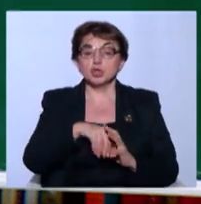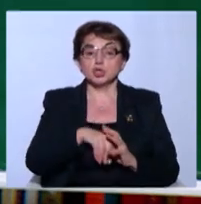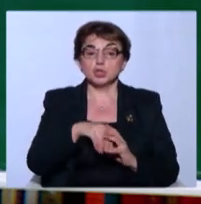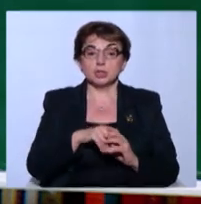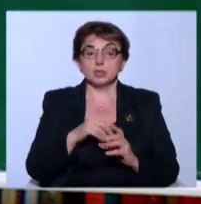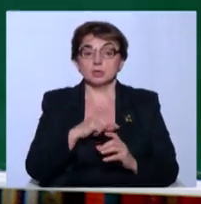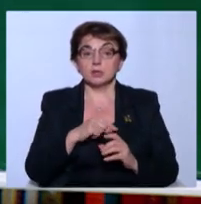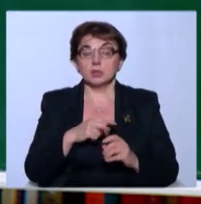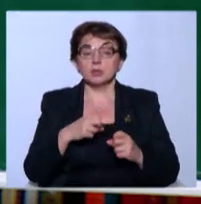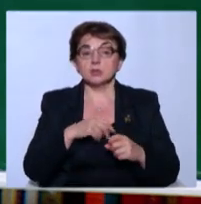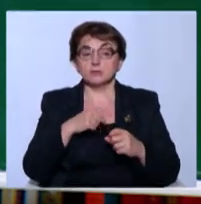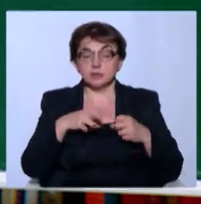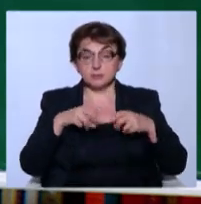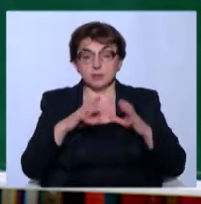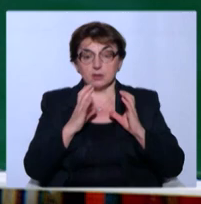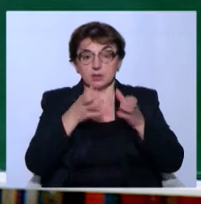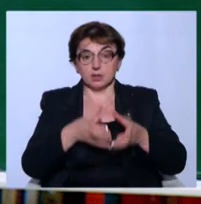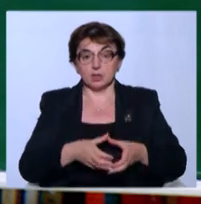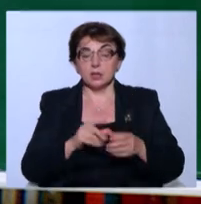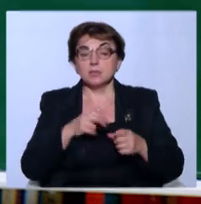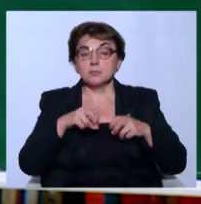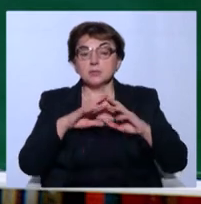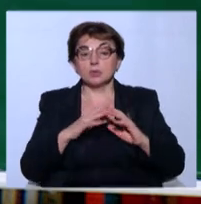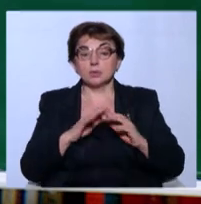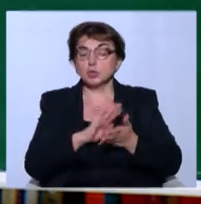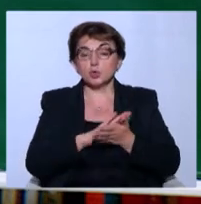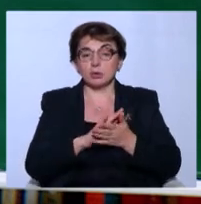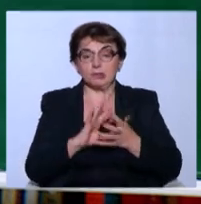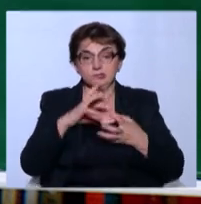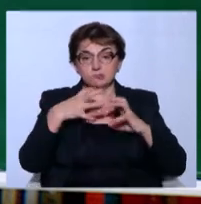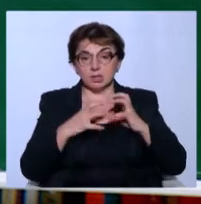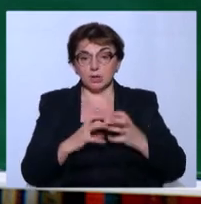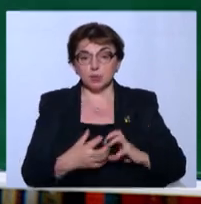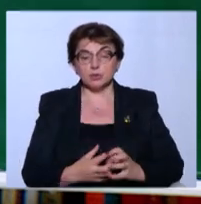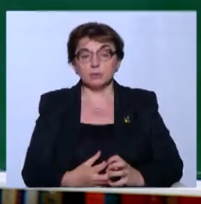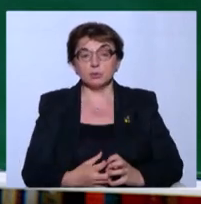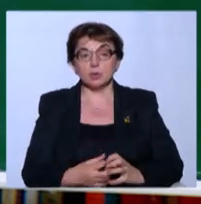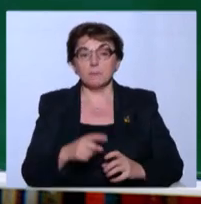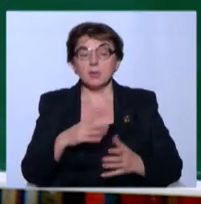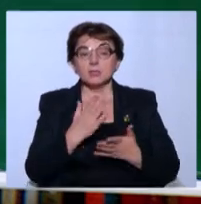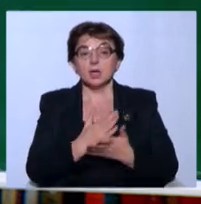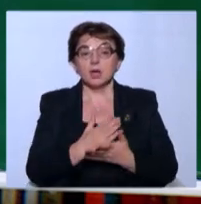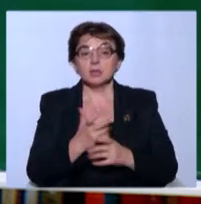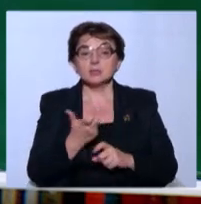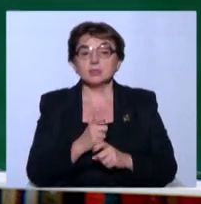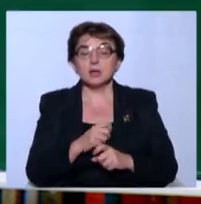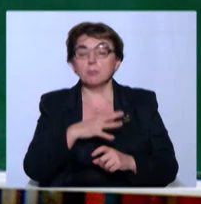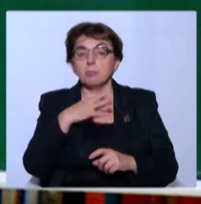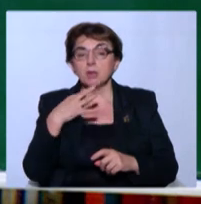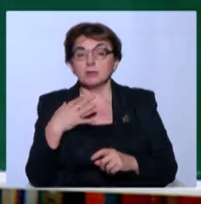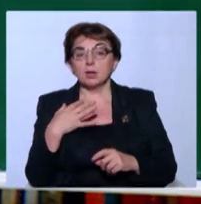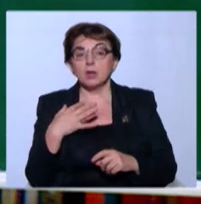შიგა სანათური არის დანაოჭებული და გარდა ამისა მასზე არის ძალიან